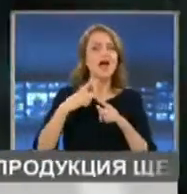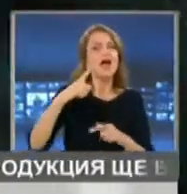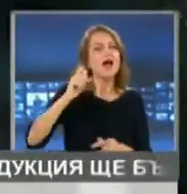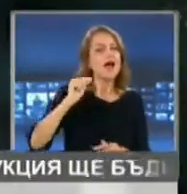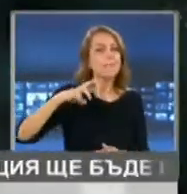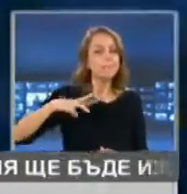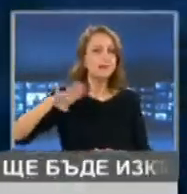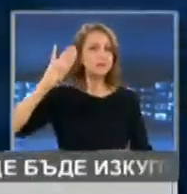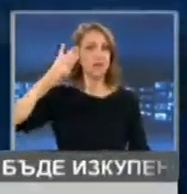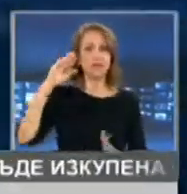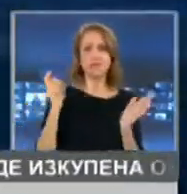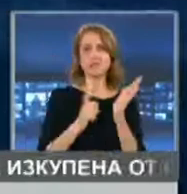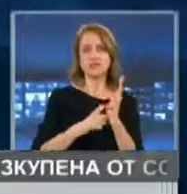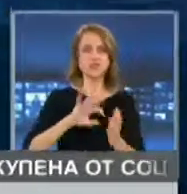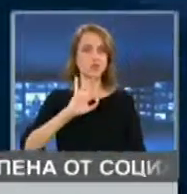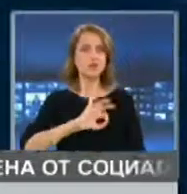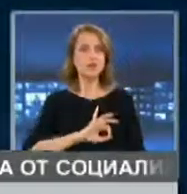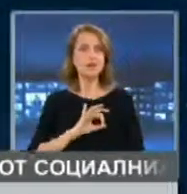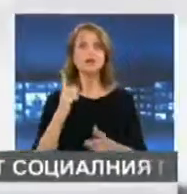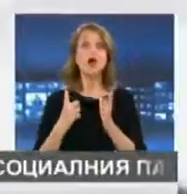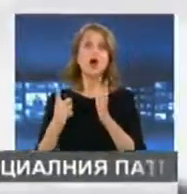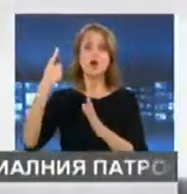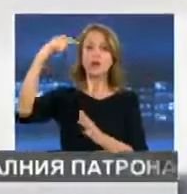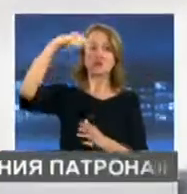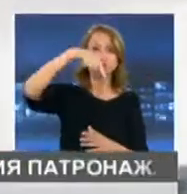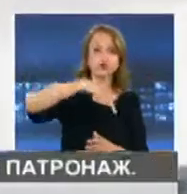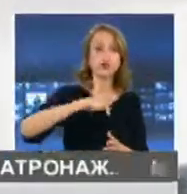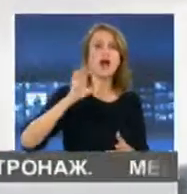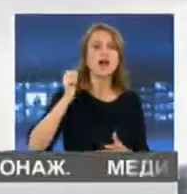задачата си успешно, а корабът се приводнява в Атлантическия океан.